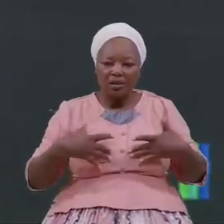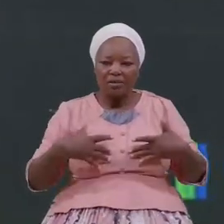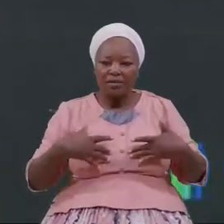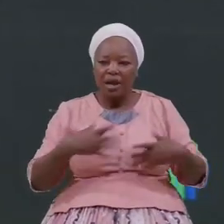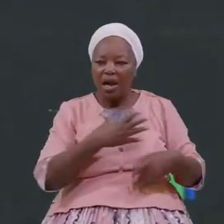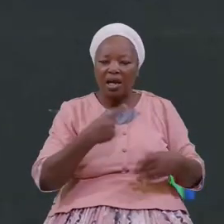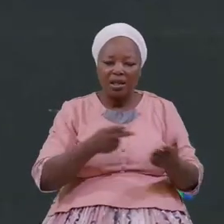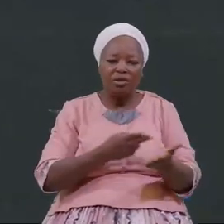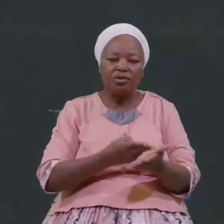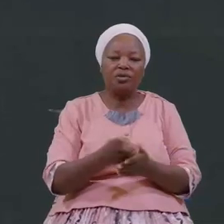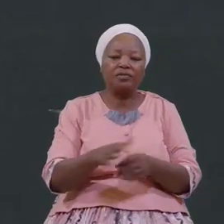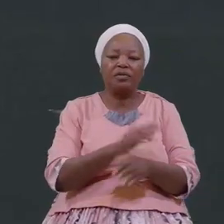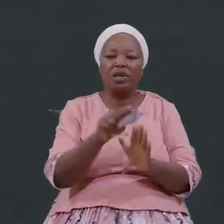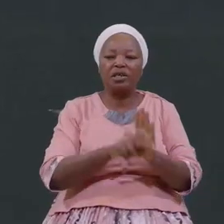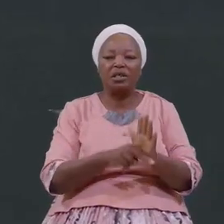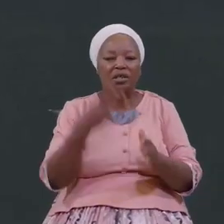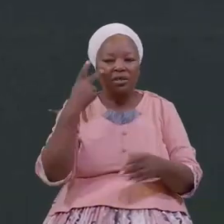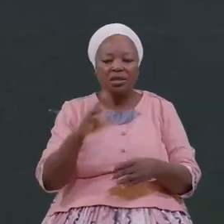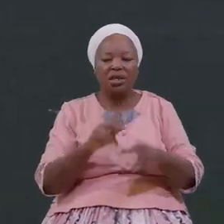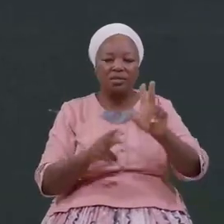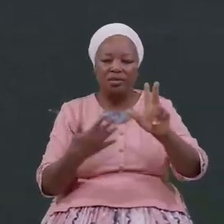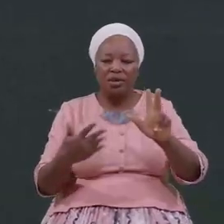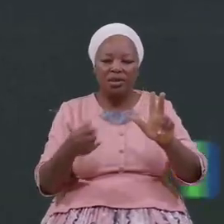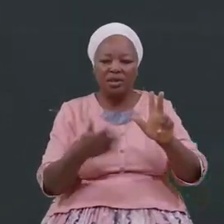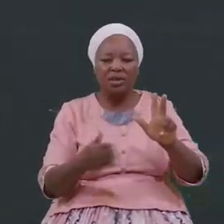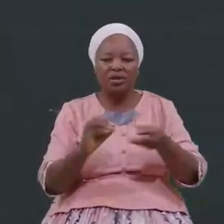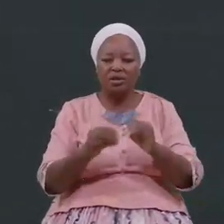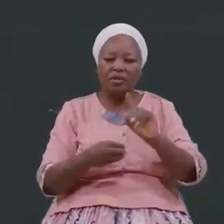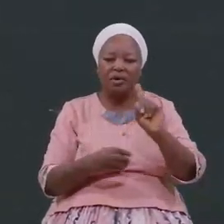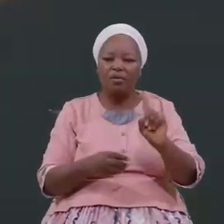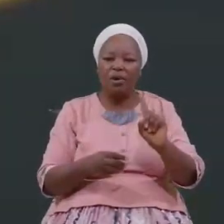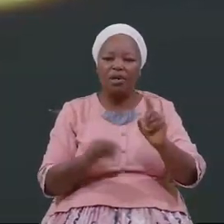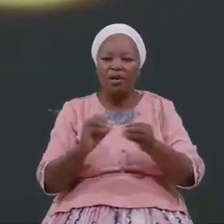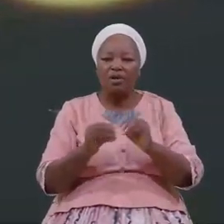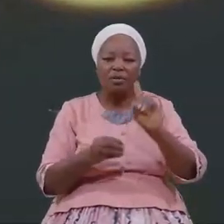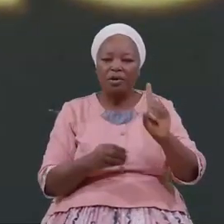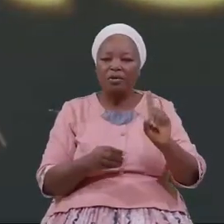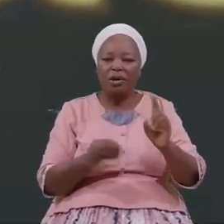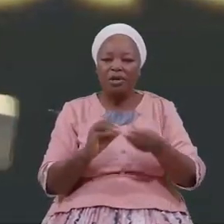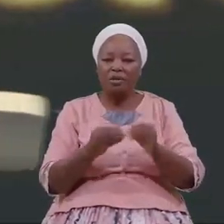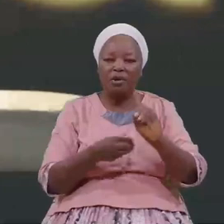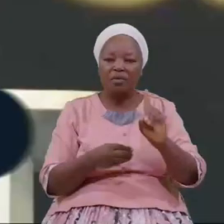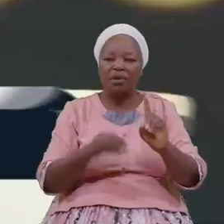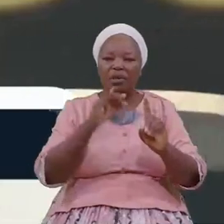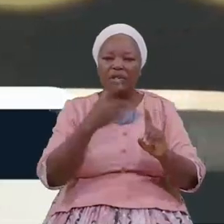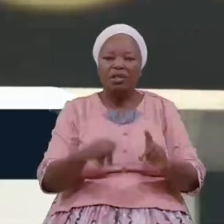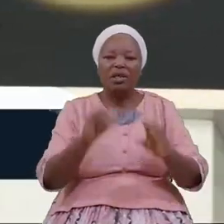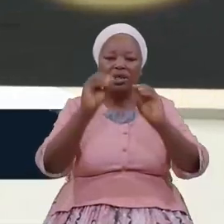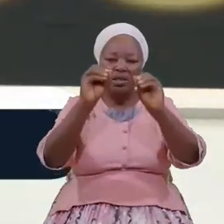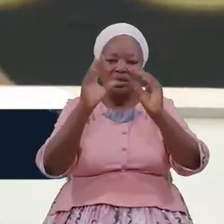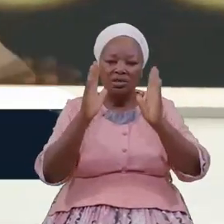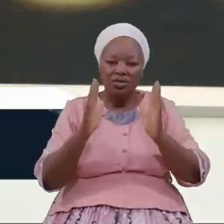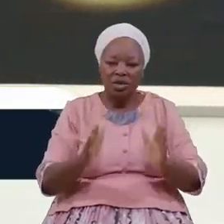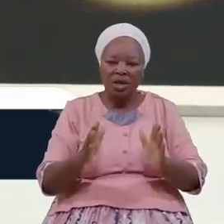vie et à la vérité. Nous allons voir trois choses là-bas. Numéro un, nous voyons l'enseignant